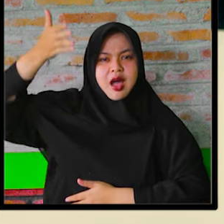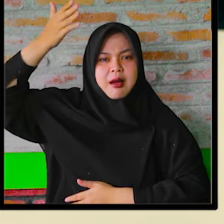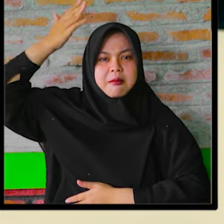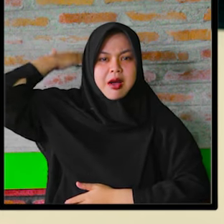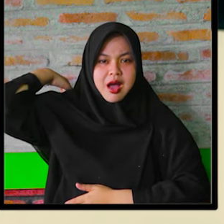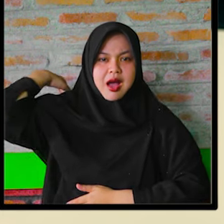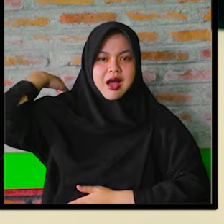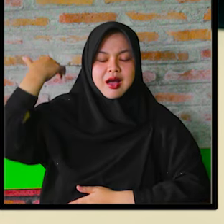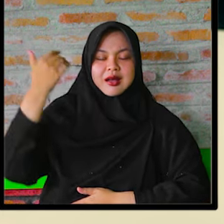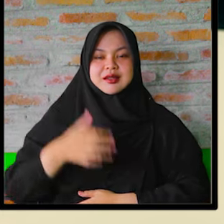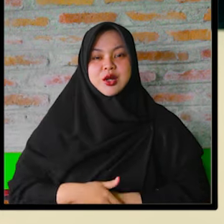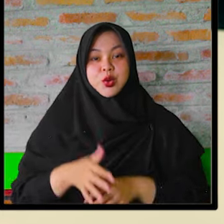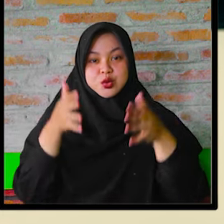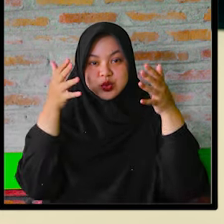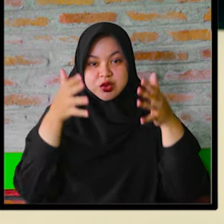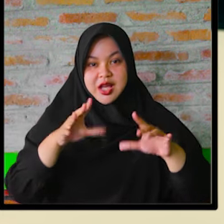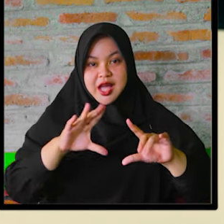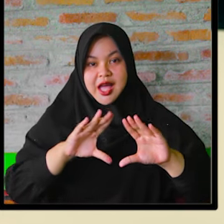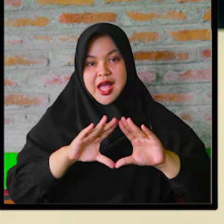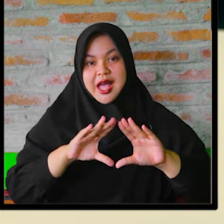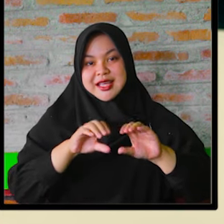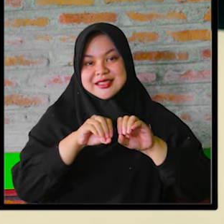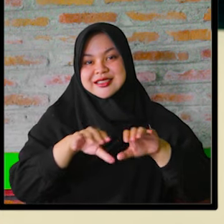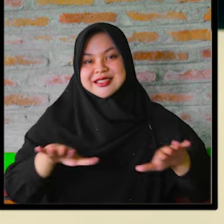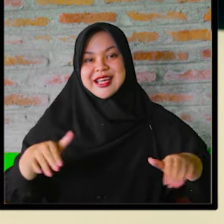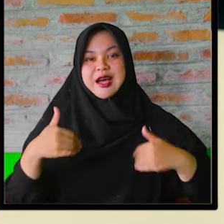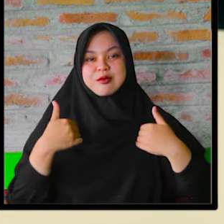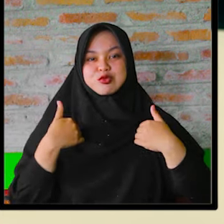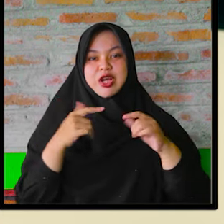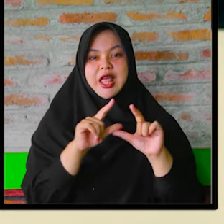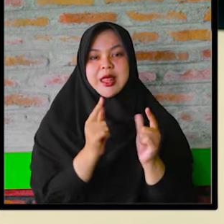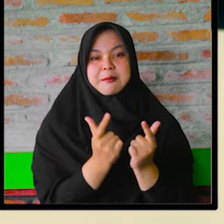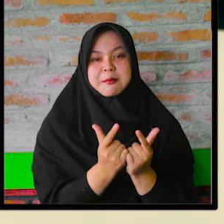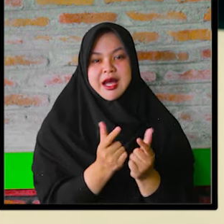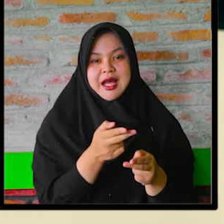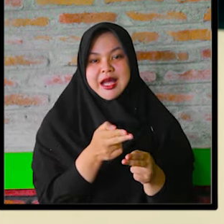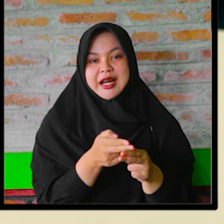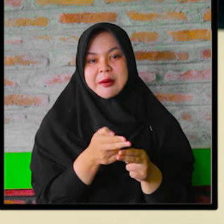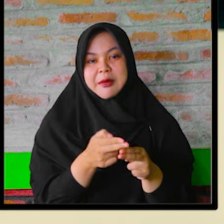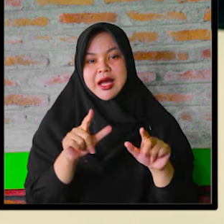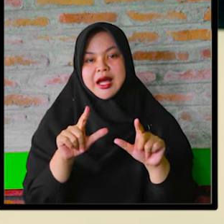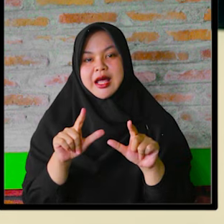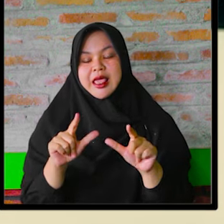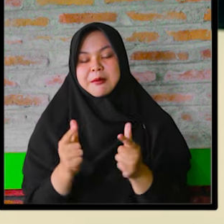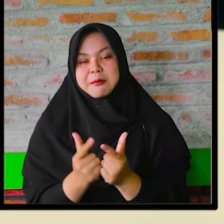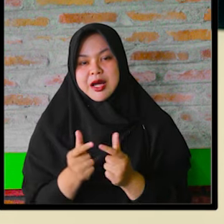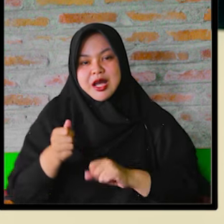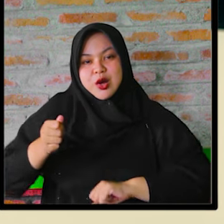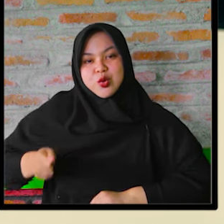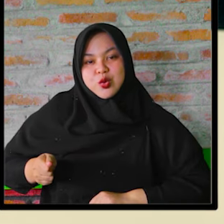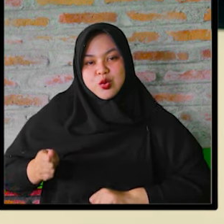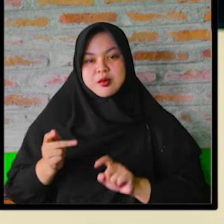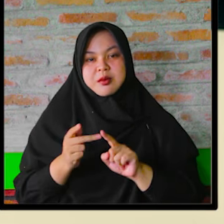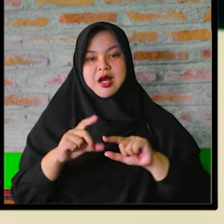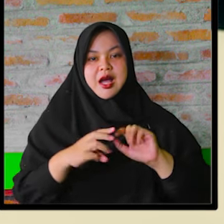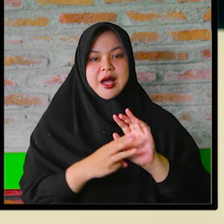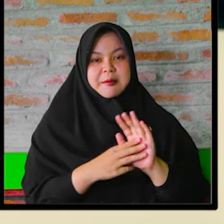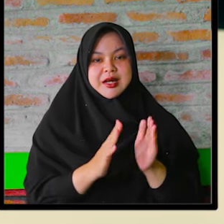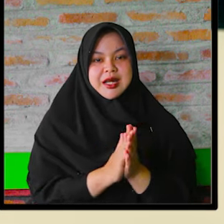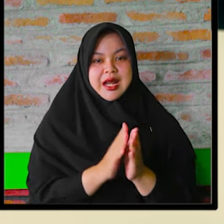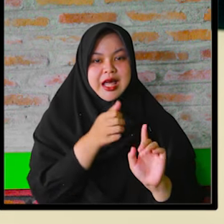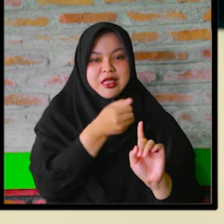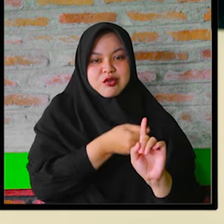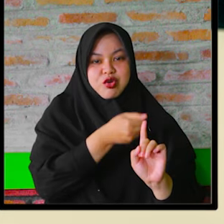khususnya waktu itu aisia Jawa Tengah mempunyai lembaga namanya lembaga hukum HAM dan advokasi biasa dikenal oleh